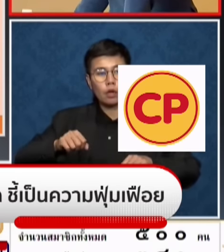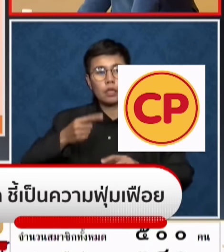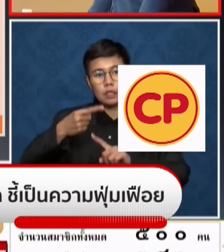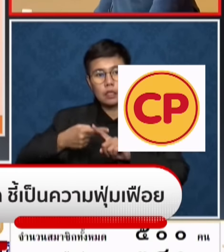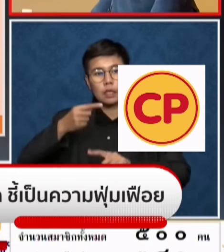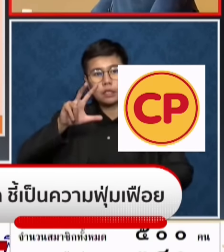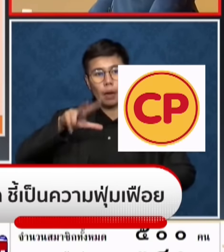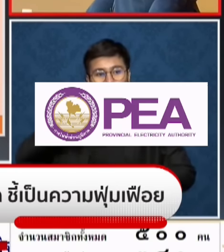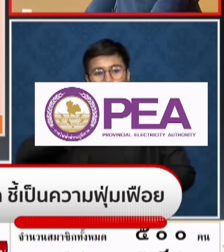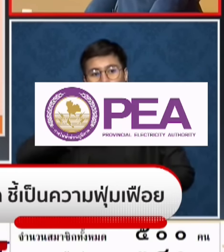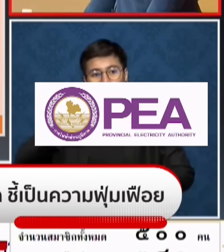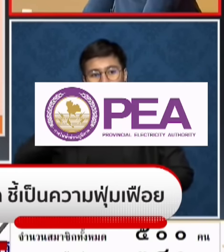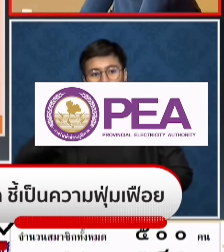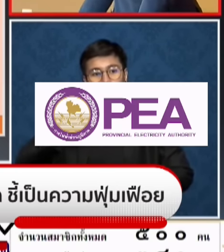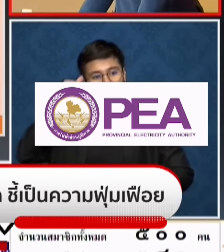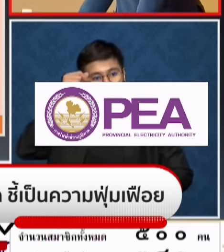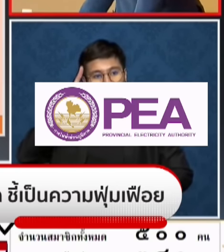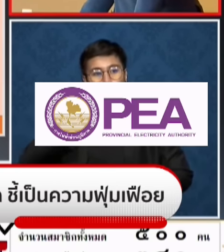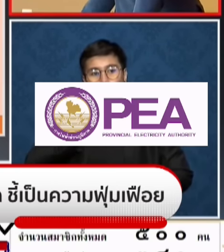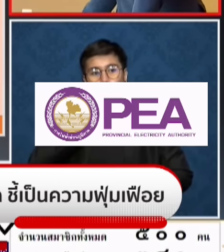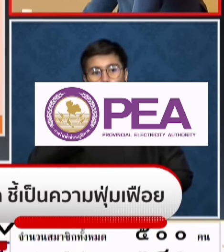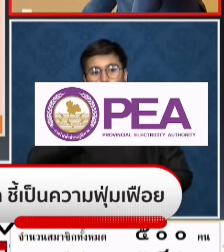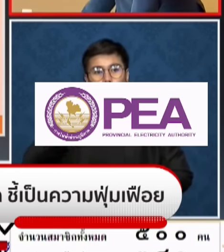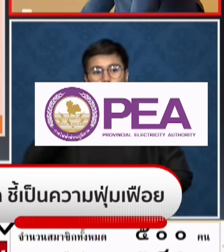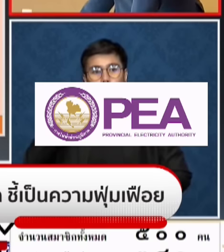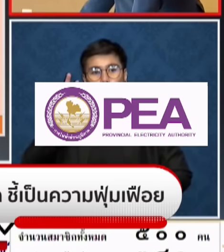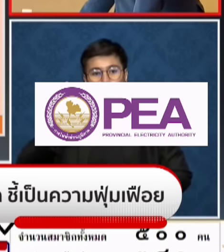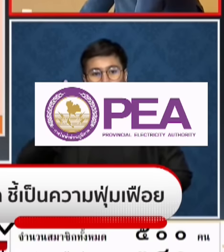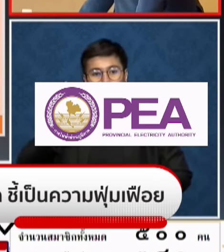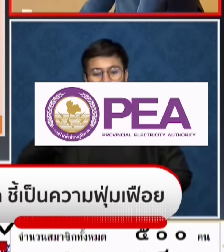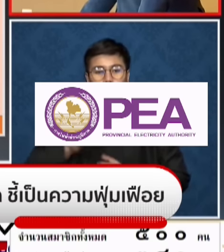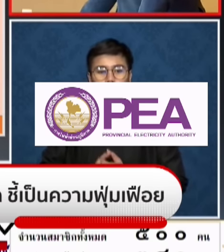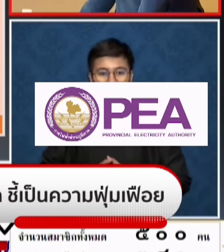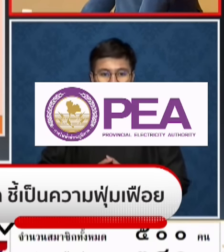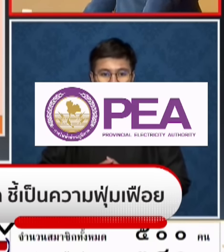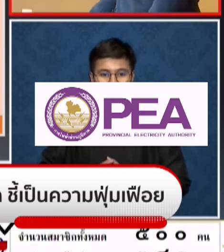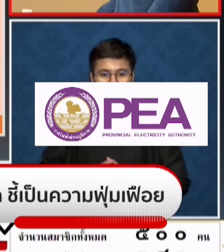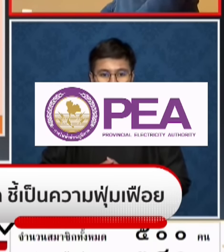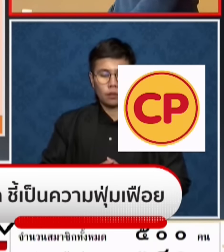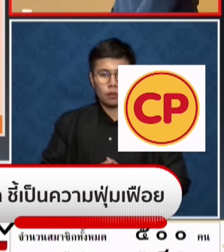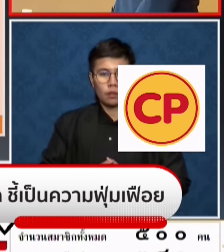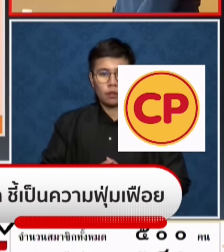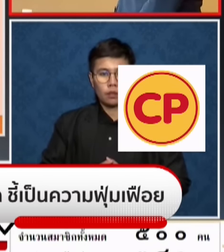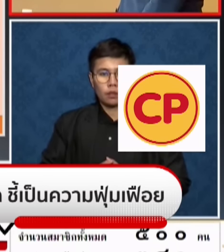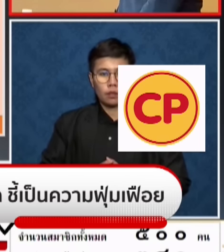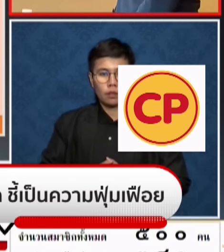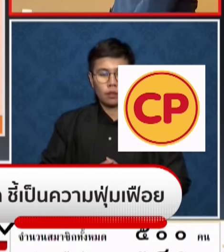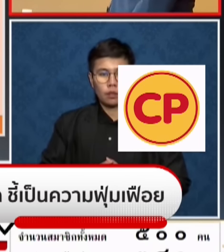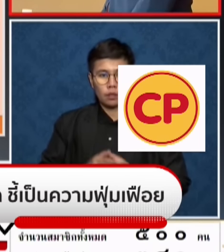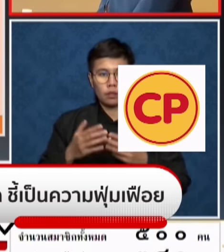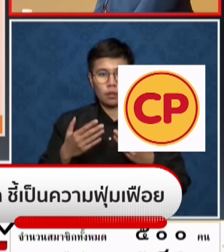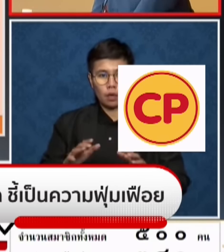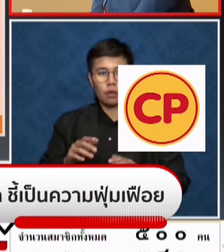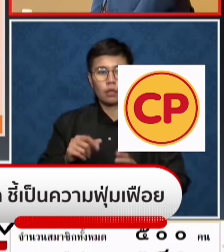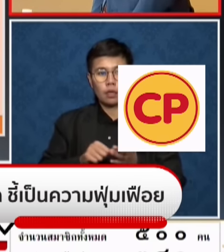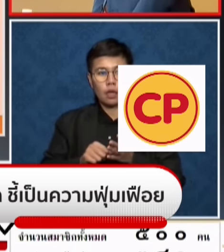ค่ะก็เป็นการอภิปรายของในสัดส่วนของฝั่งของส.ส.ก้าวไกลนะคะแล้วก็สัดส่วนของกรรมธิการของพรรคก้าวไ